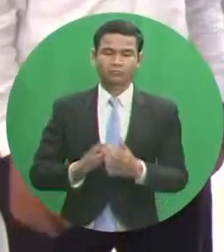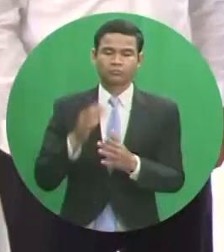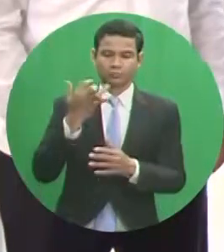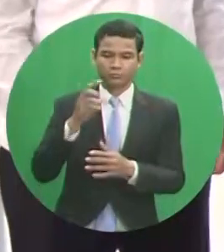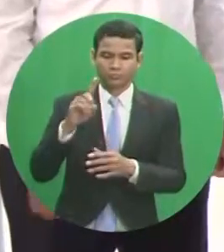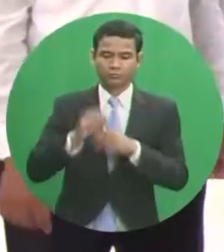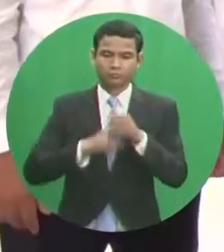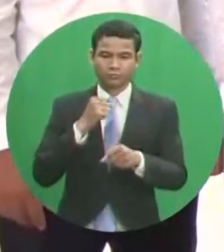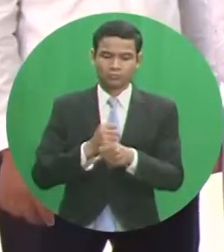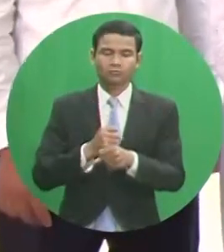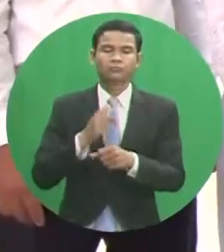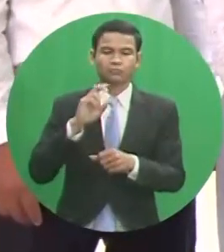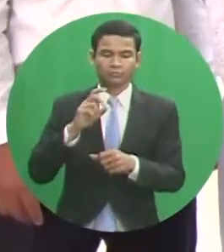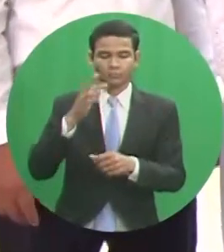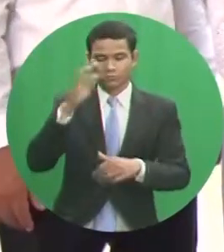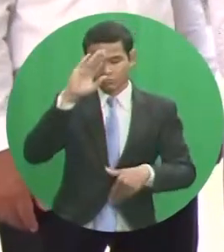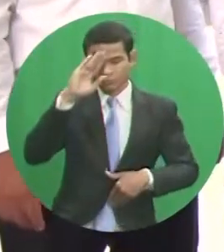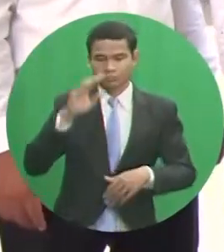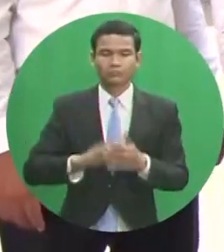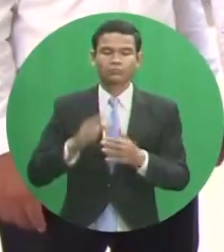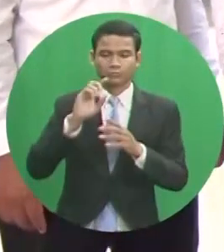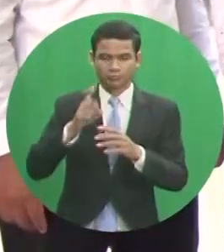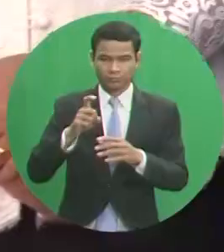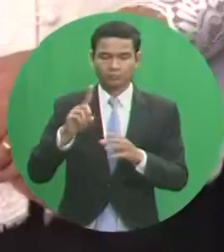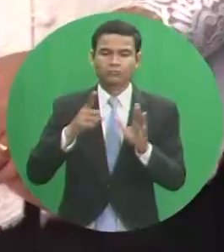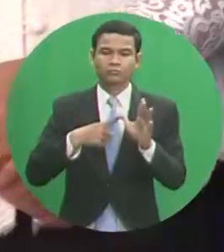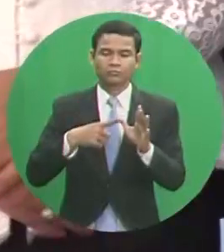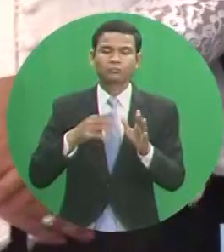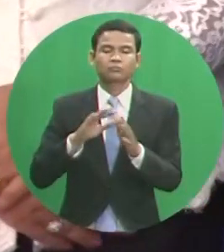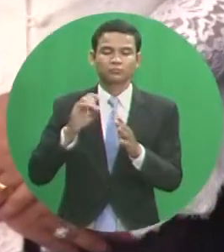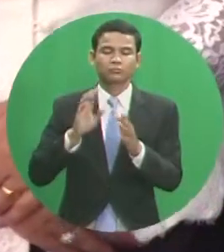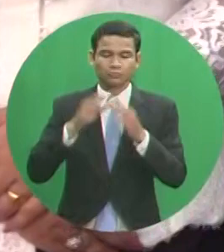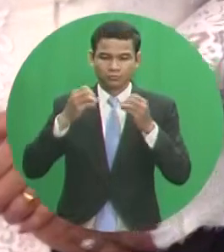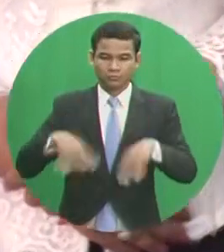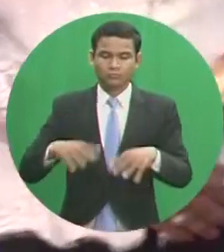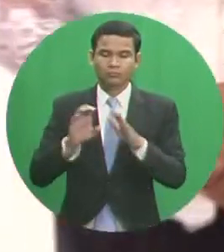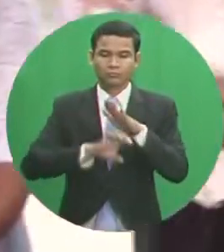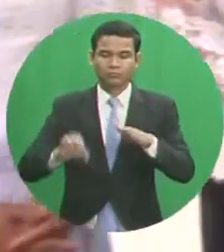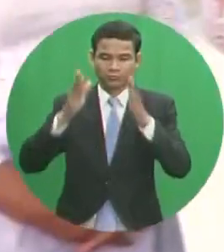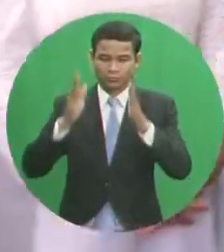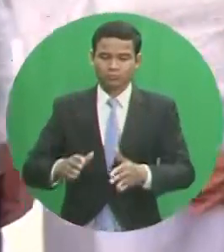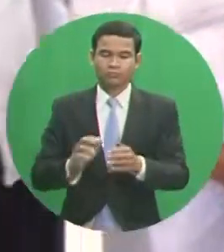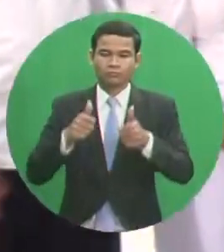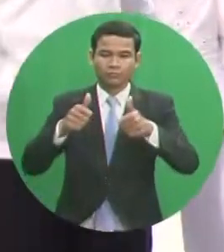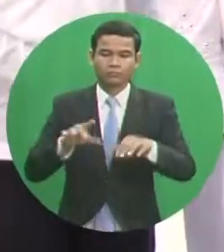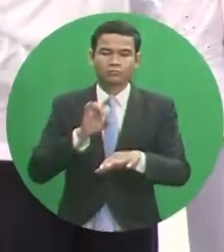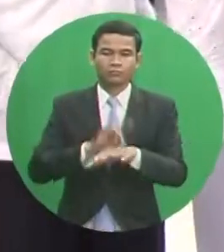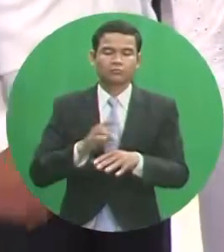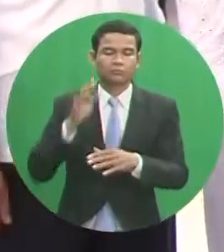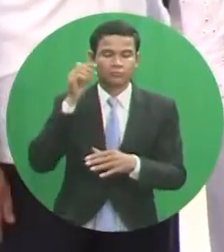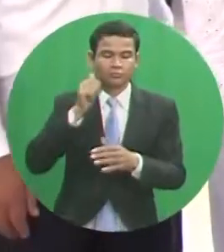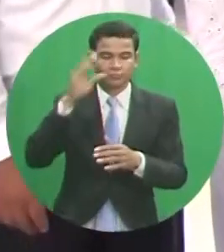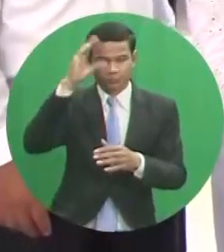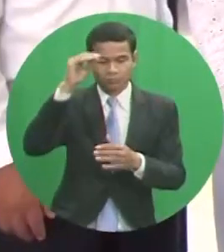อยรกเกียเปียดมรณพิบลูกนู้สิพาร์ทคือจะกะบัดบ้องนอทนเทียมมนุษย์มวยรูปดอลอ๋อไฮก็จะสปามไม่เจ